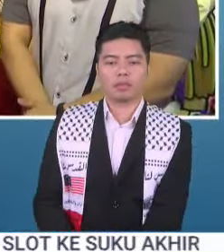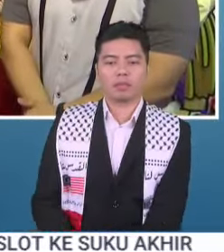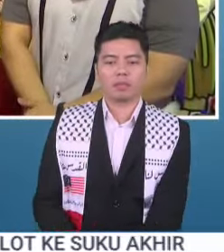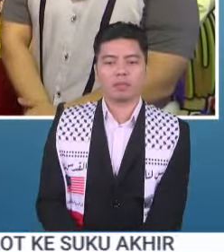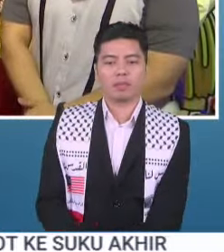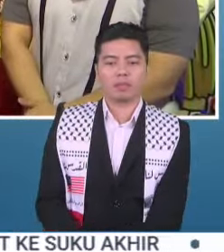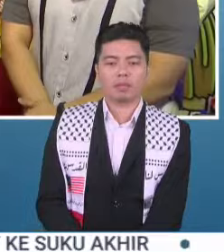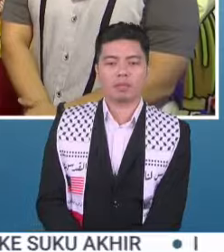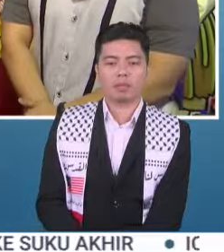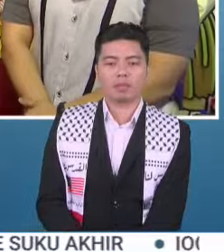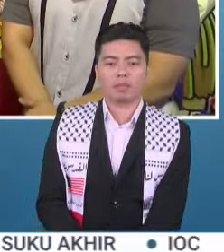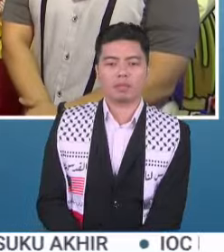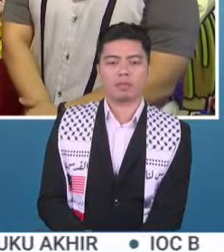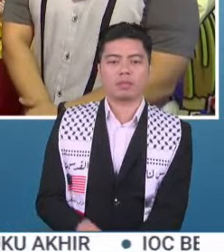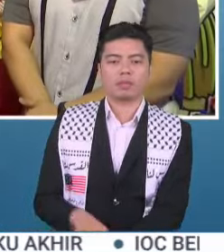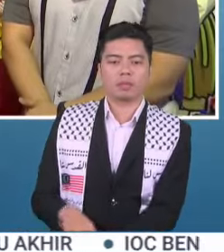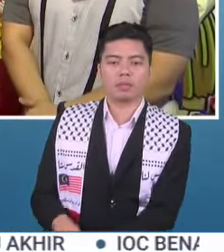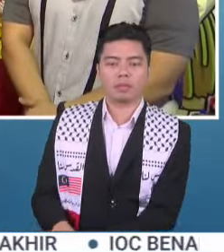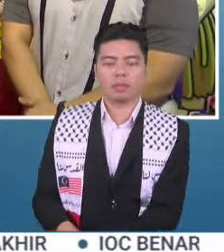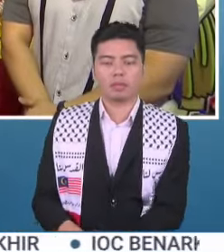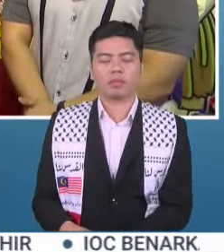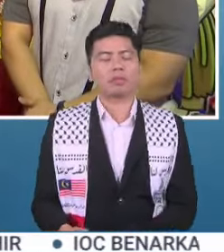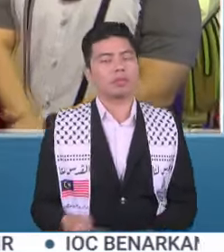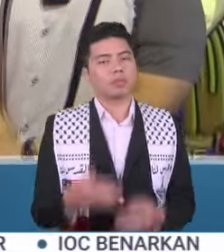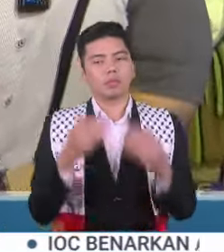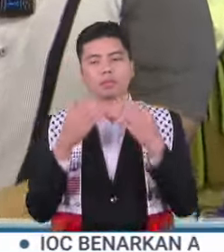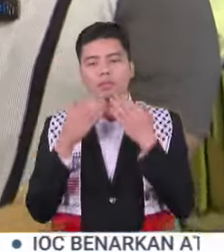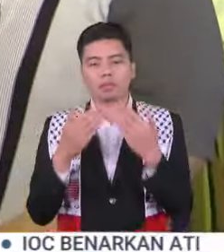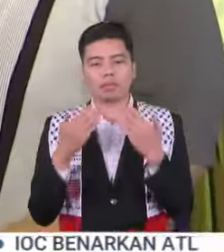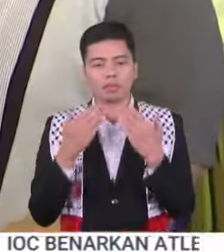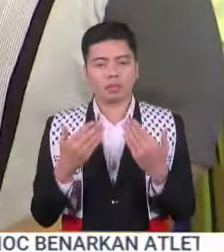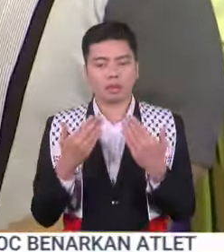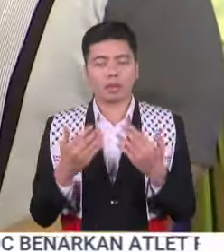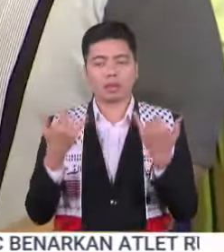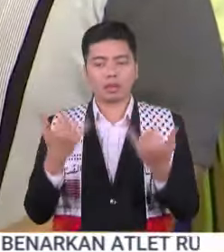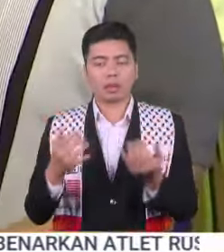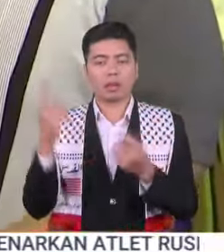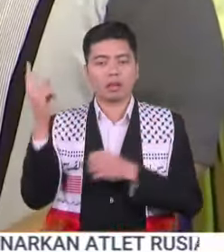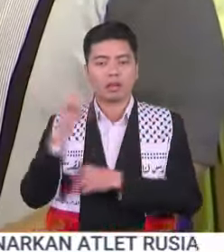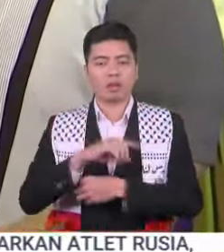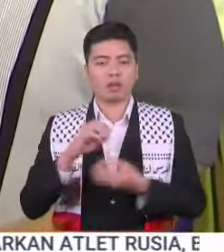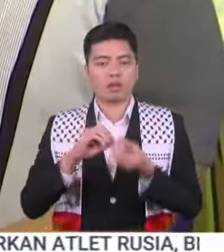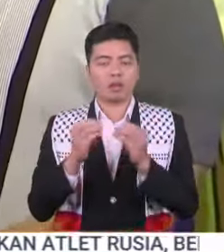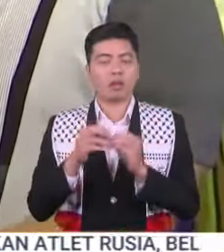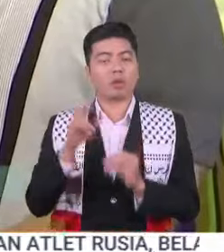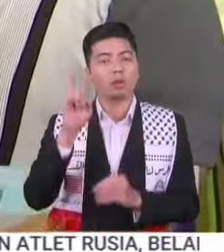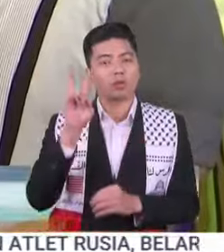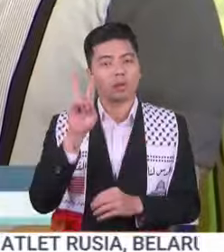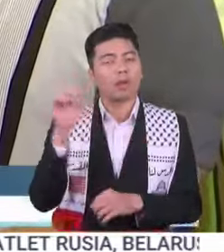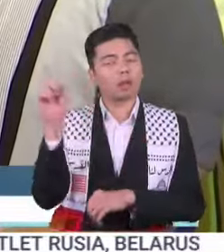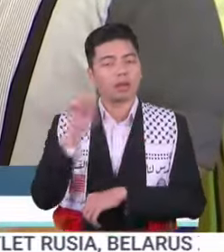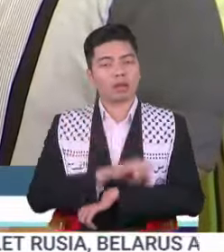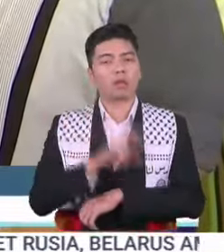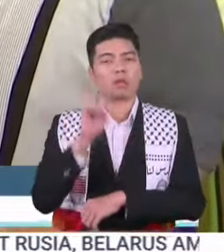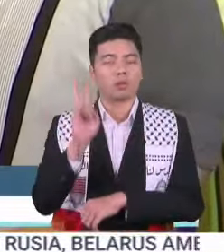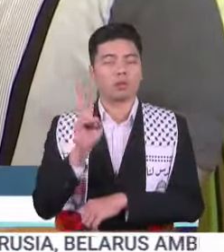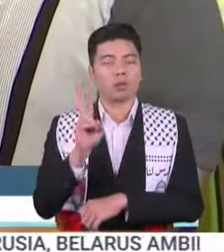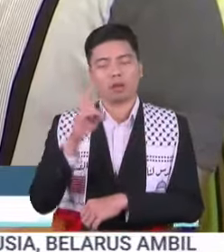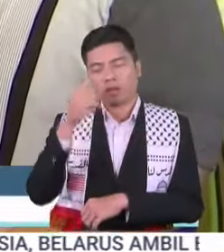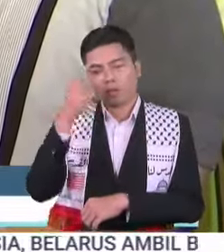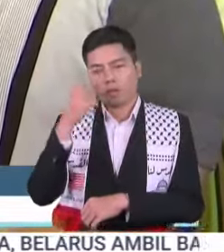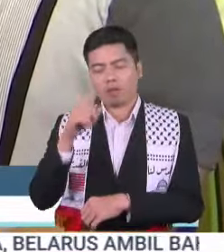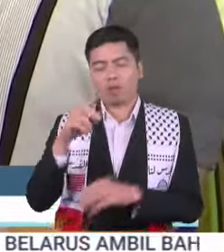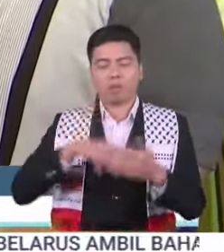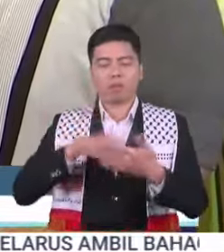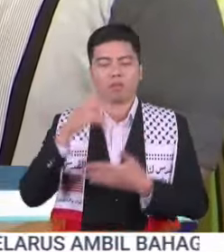Silakan Aisyah. Baik, terima kasih. Hari ini masuk hari kedua program setahun bersama Kerajaan